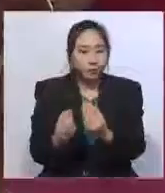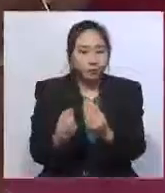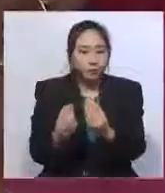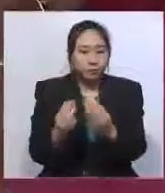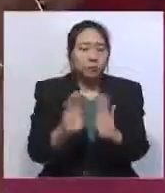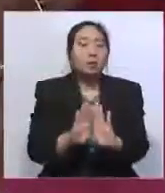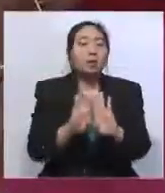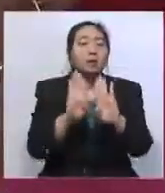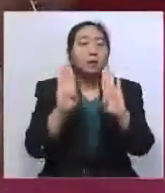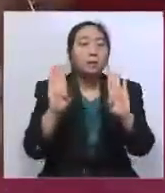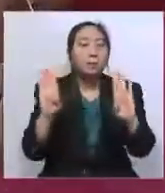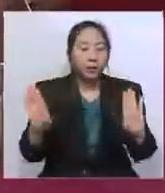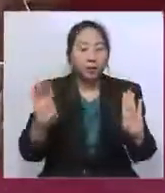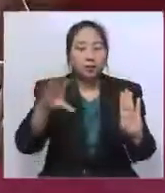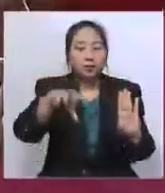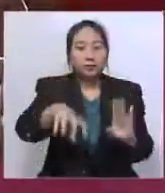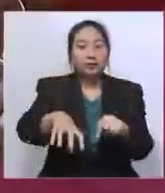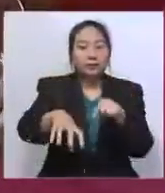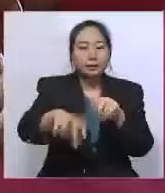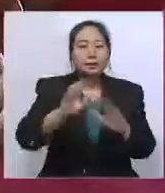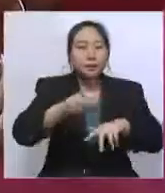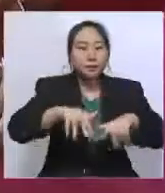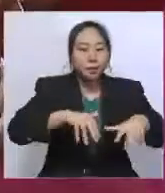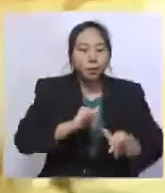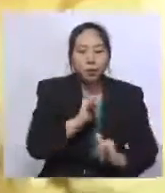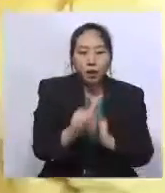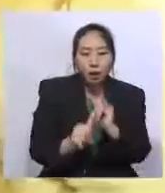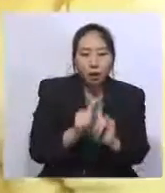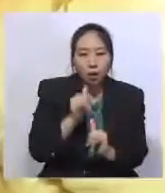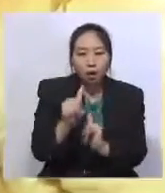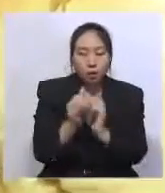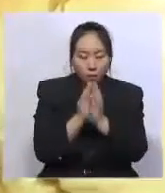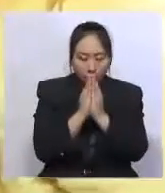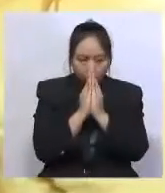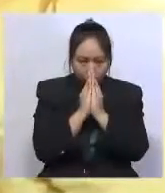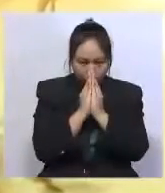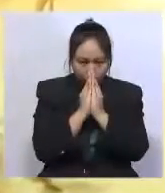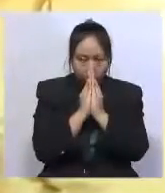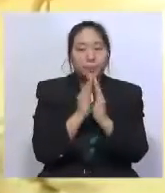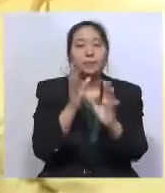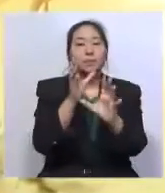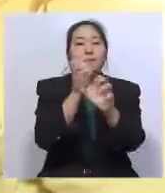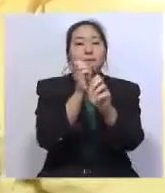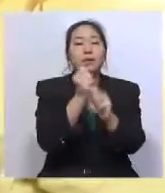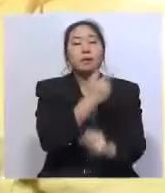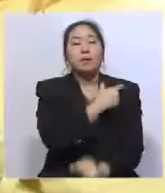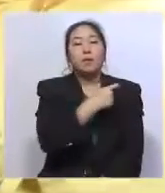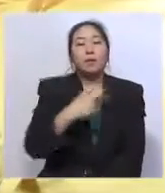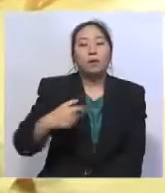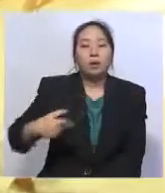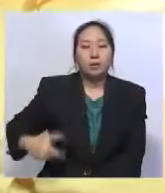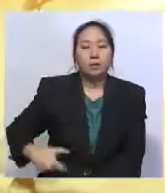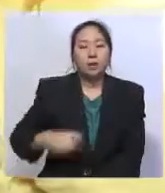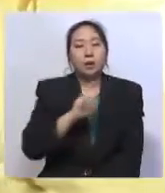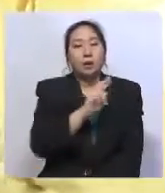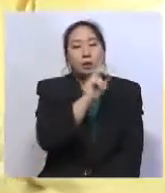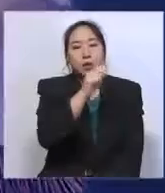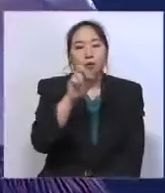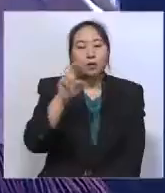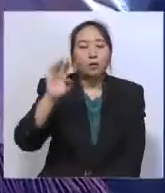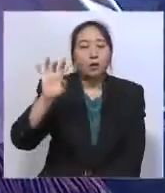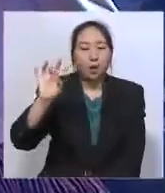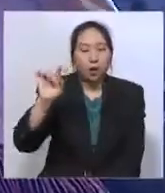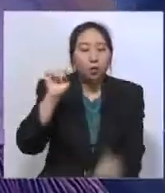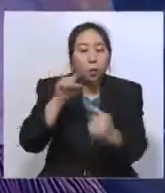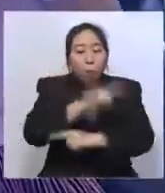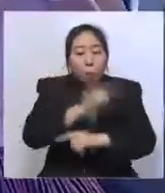หม่อมให้เปิดปราสาทพระเทพบิดรเพื่อให้ประชาชนเข้ากราบถวายบังคมสมเด็จพระบูรพมหากษัตริยาธิราชในวันนักขั